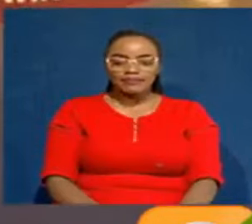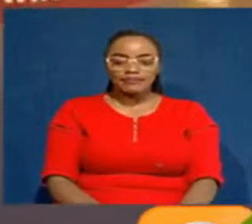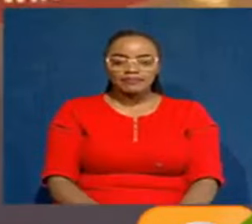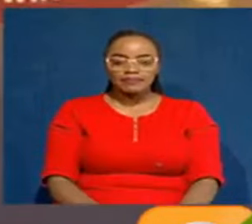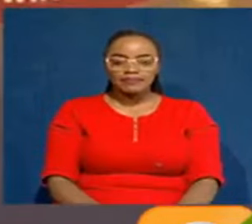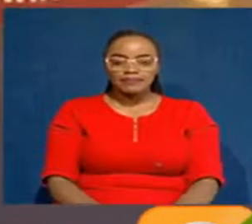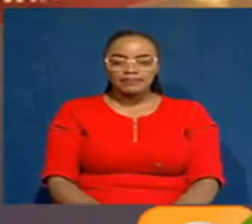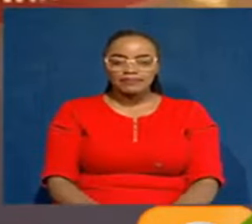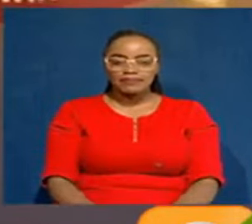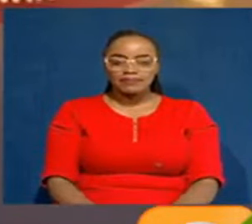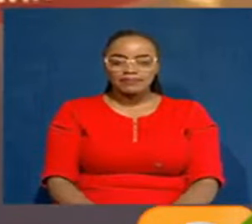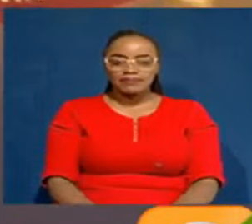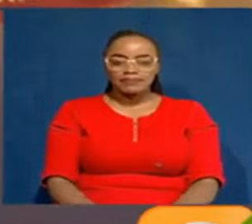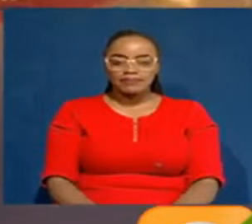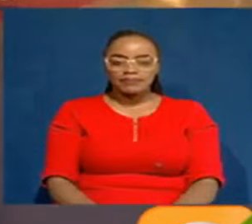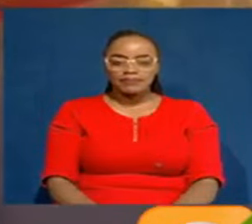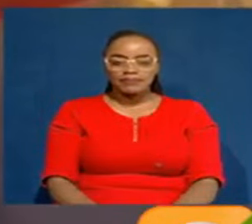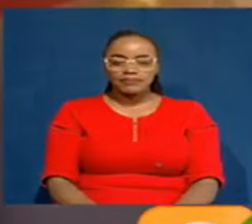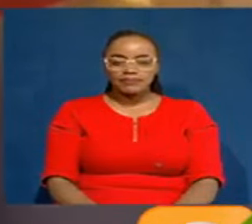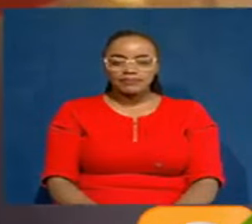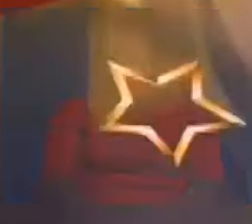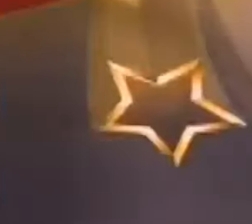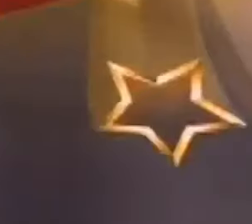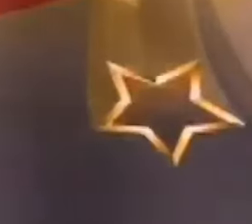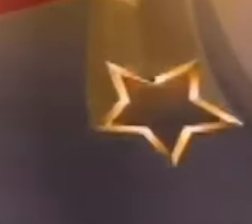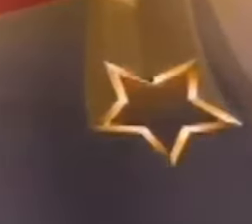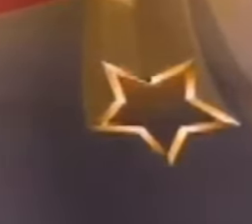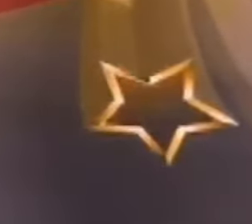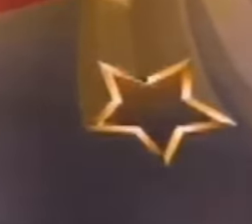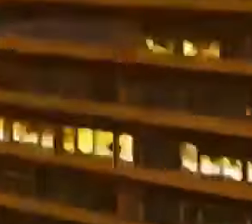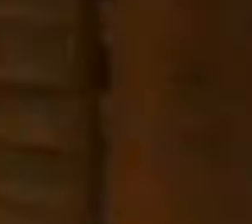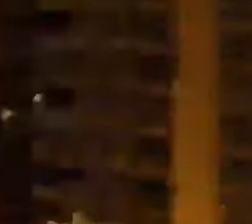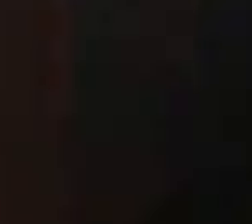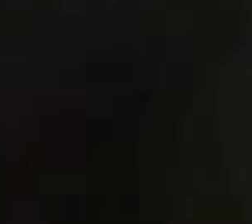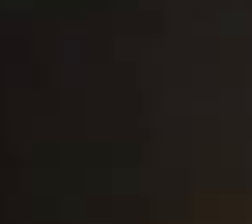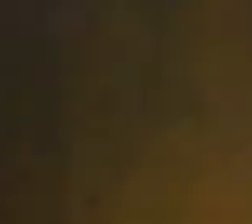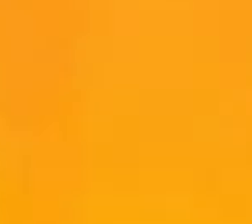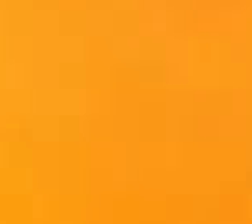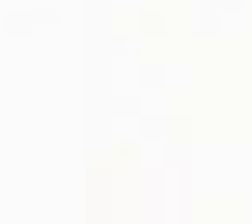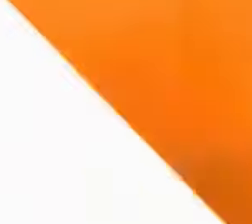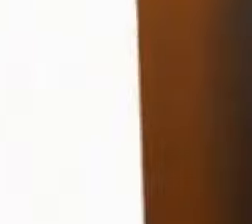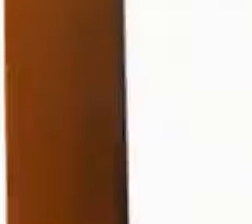Njoroge, runinga ya Citizen. Jipange.